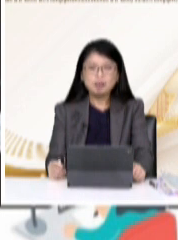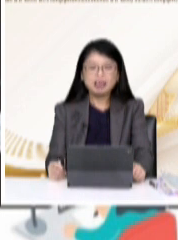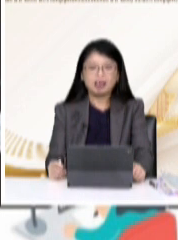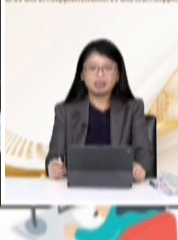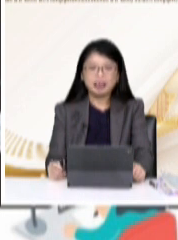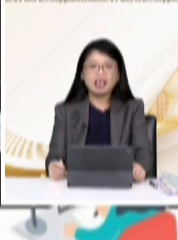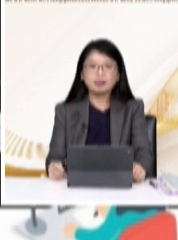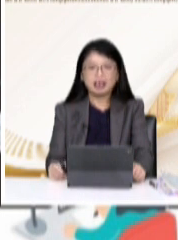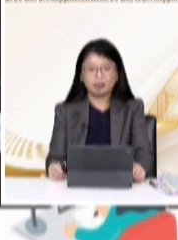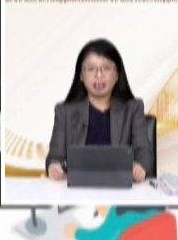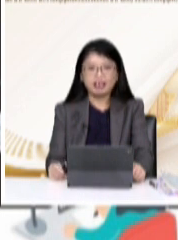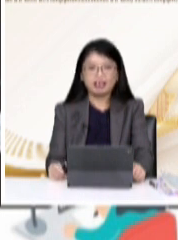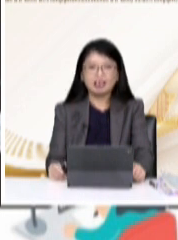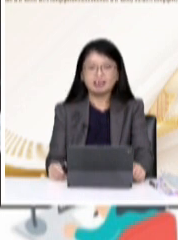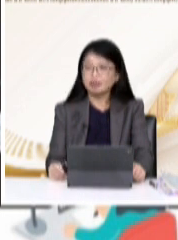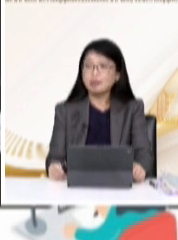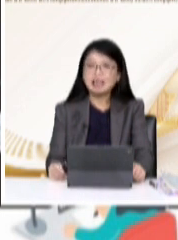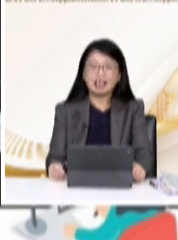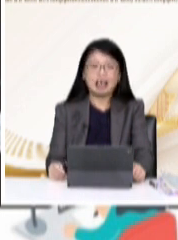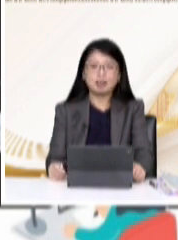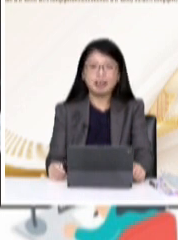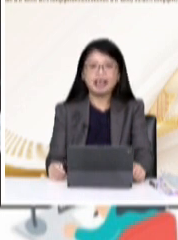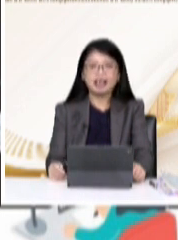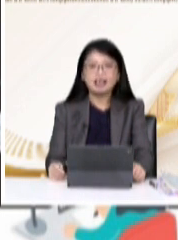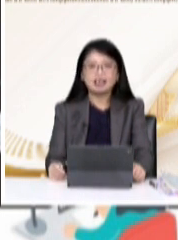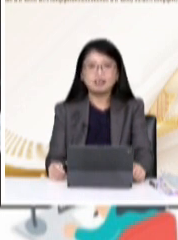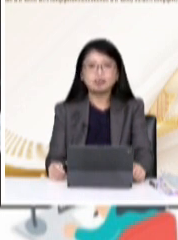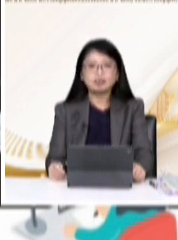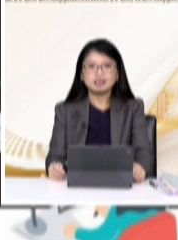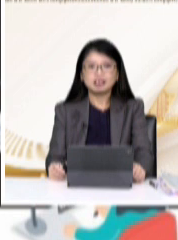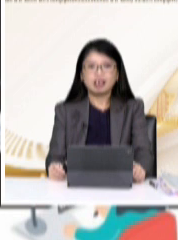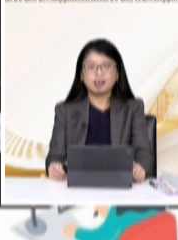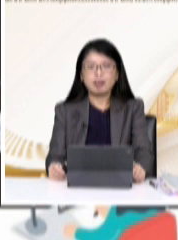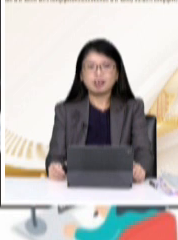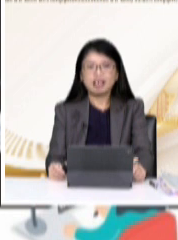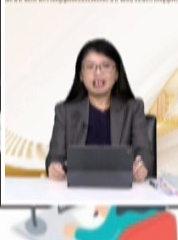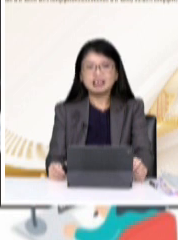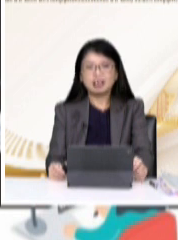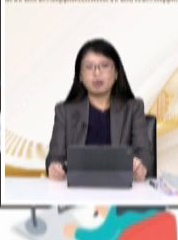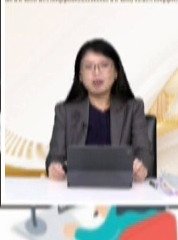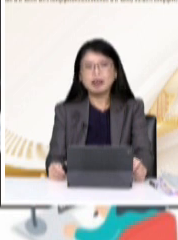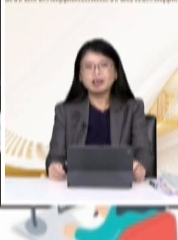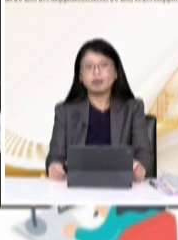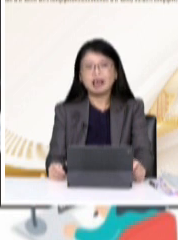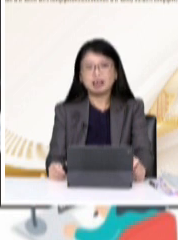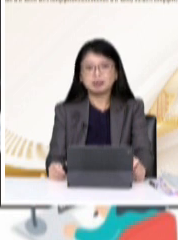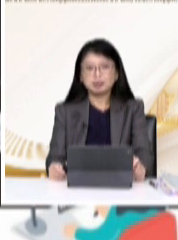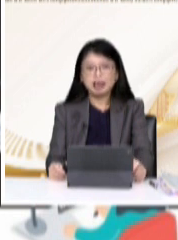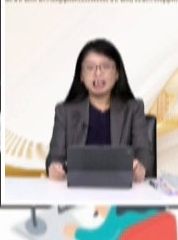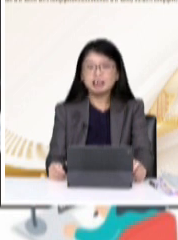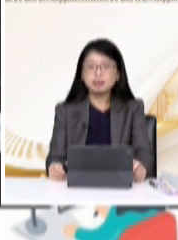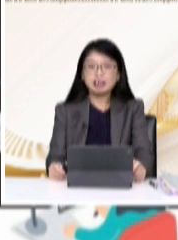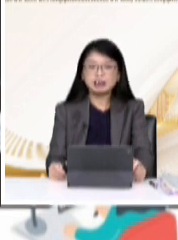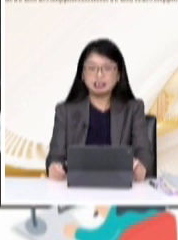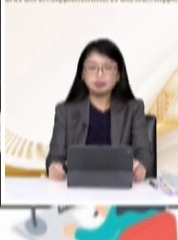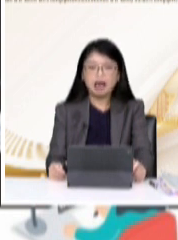ก็มีหรือพนักงานหน่วยงานของรัฐเองเนี่ยท่านก็มีหลากหลายประเภทแล้วหมายการเขียนว่าไม่ต่ำกว่าระดับชำนาญ